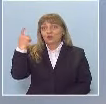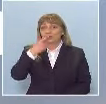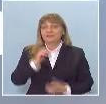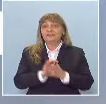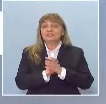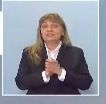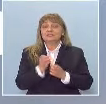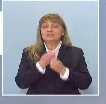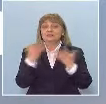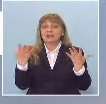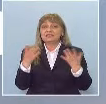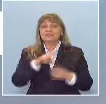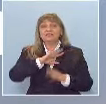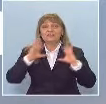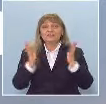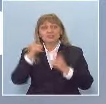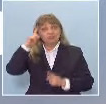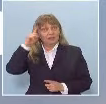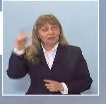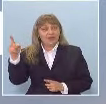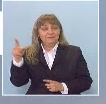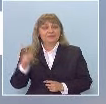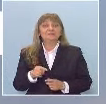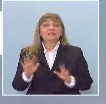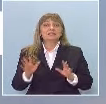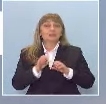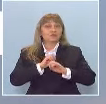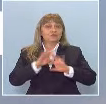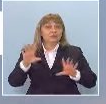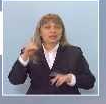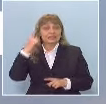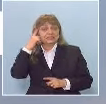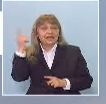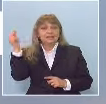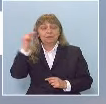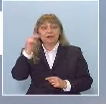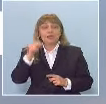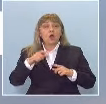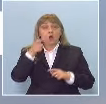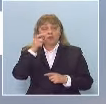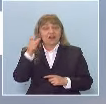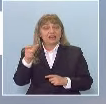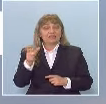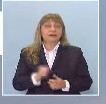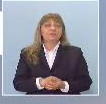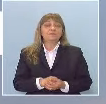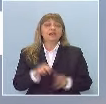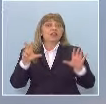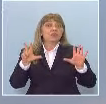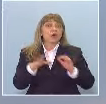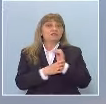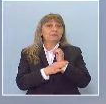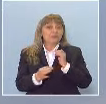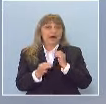Добър ден и честит празник на всички дами! Започва предаването Знания БГ от студиото във Варна с мен Нора Бочева. На 8